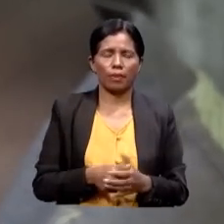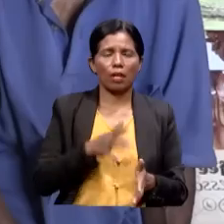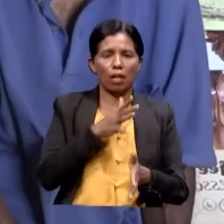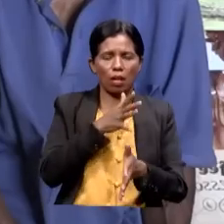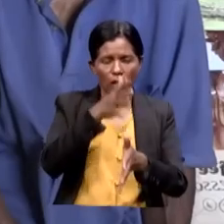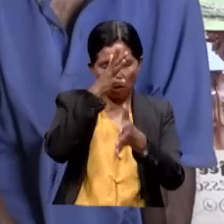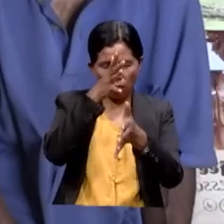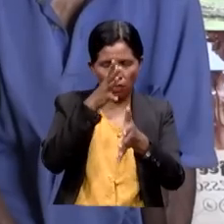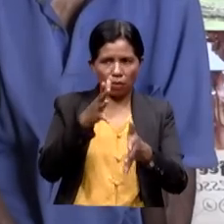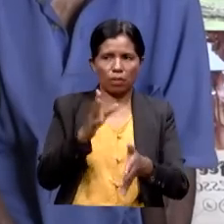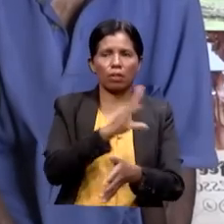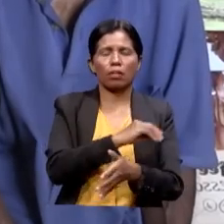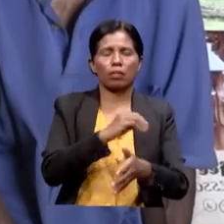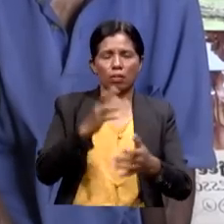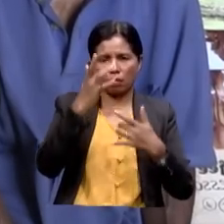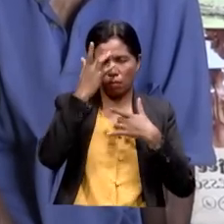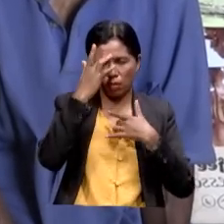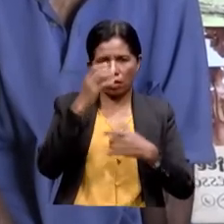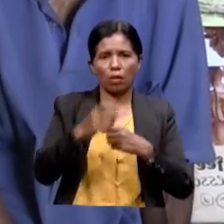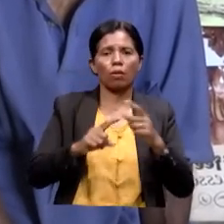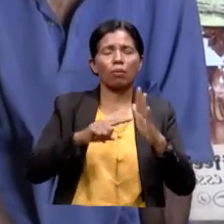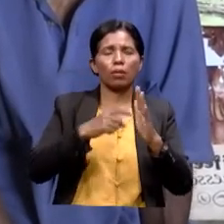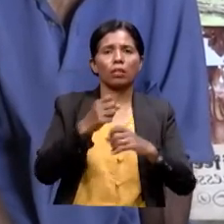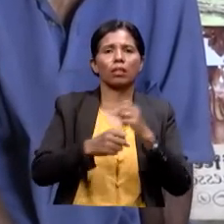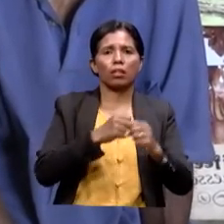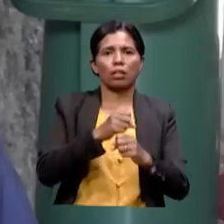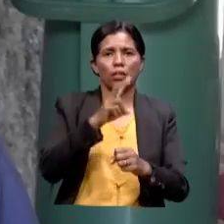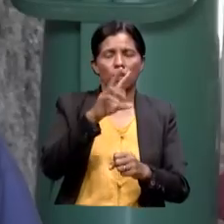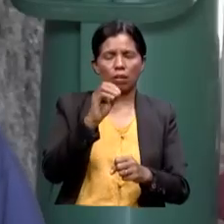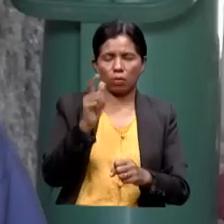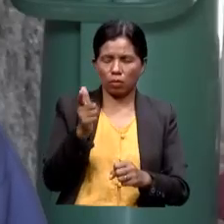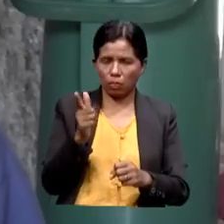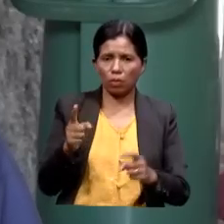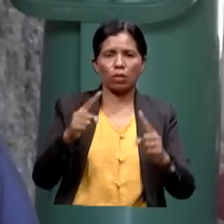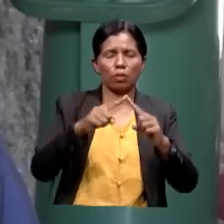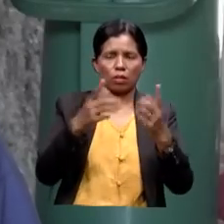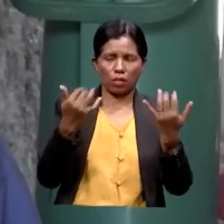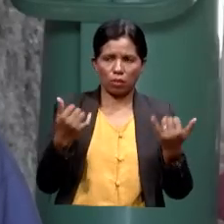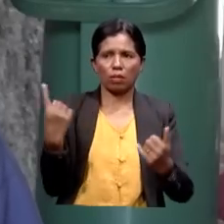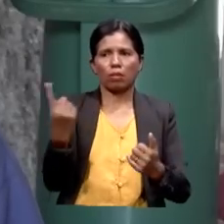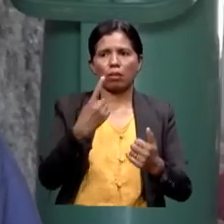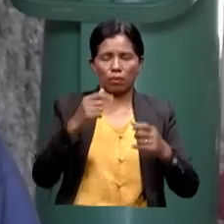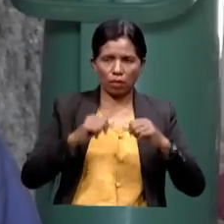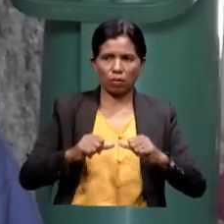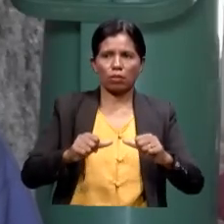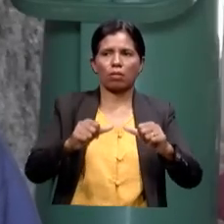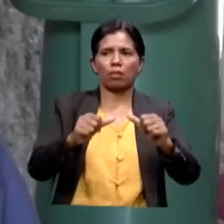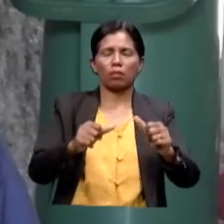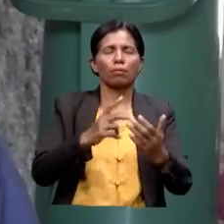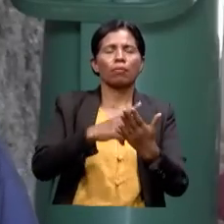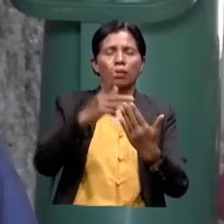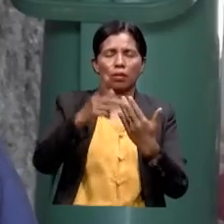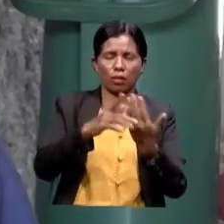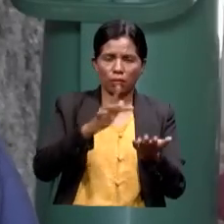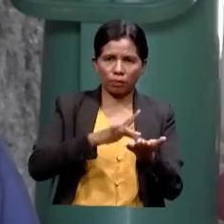kondisaun saudi la saudável hahutina rihun rua sanulu to'o ohin lorong. Na fatin kontinua, no programa ay moruk